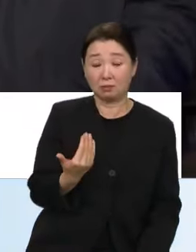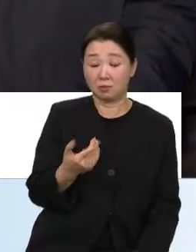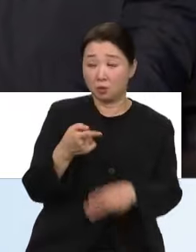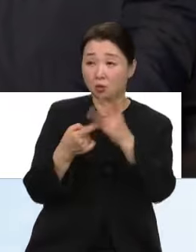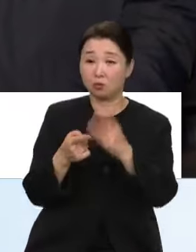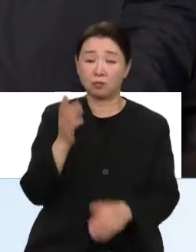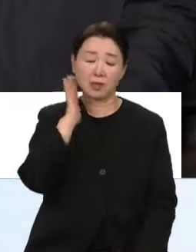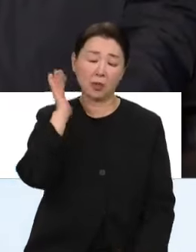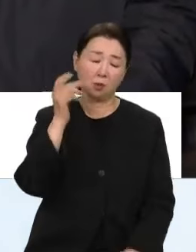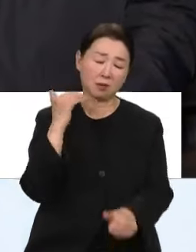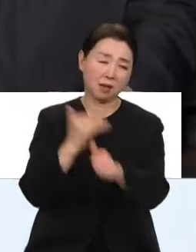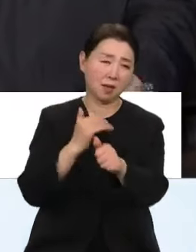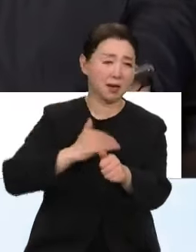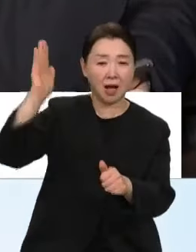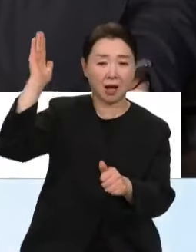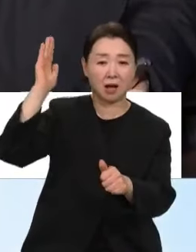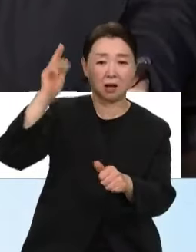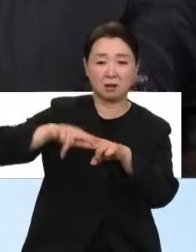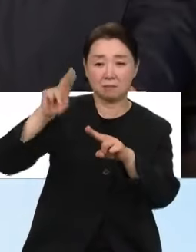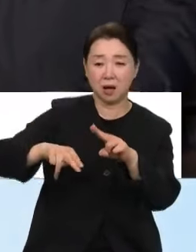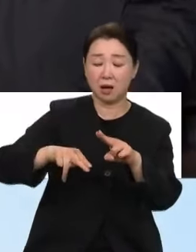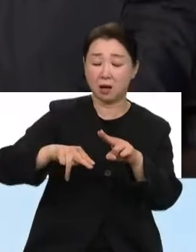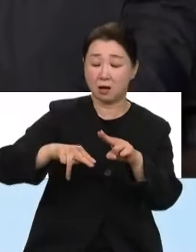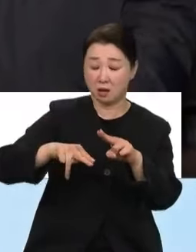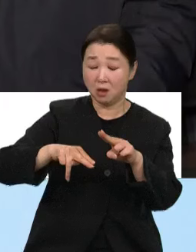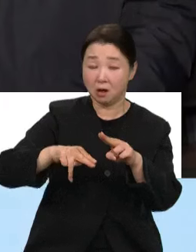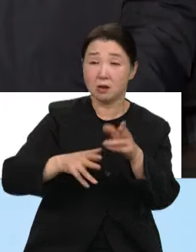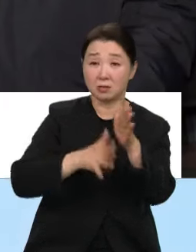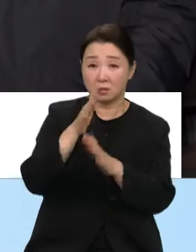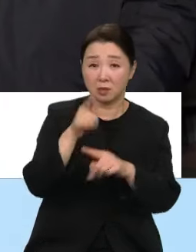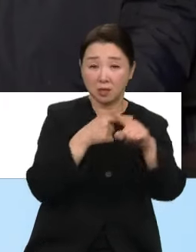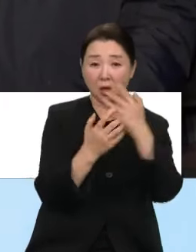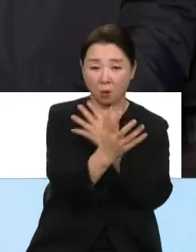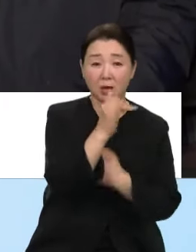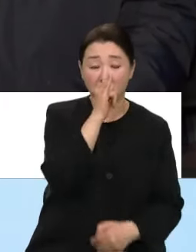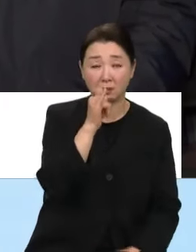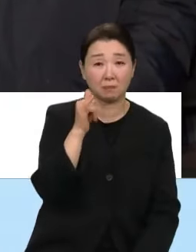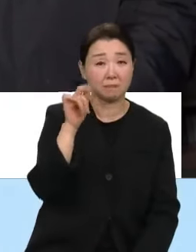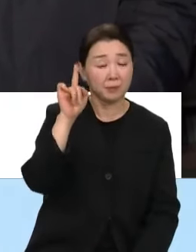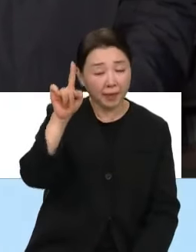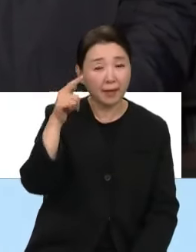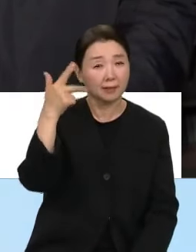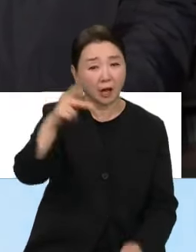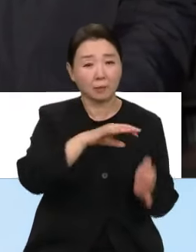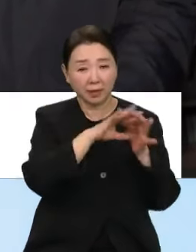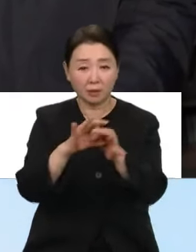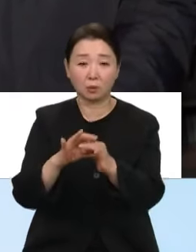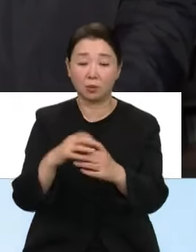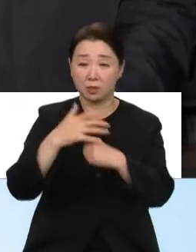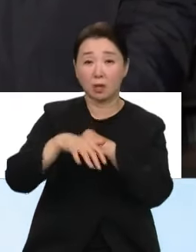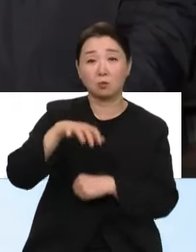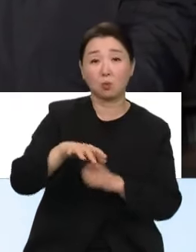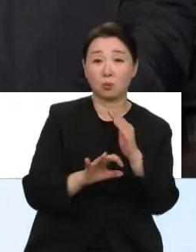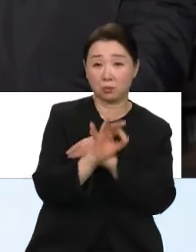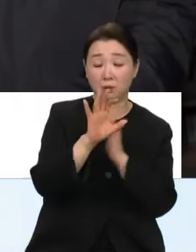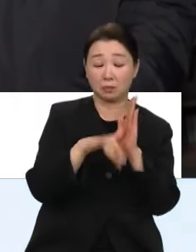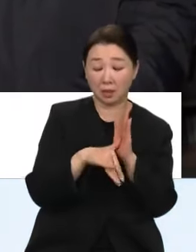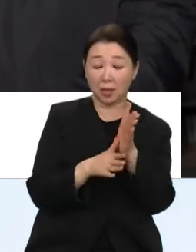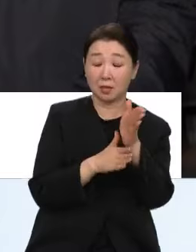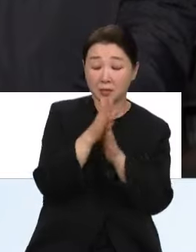윤석열 즉각 퇴진 시민 대회가 열리기 시작했고 다음 주까지 매일 이어질 예정입니다. 대구에서는 오늘 오전